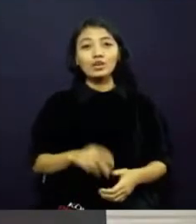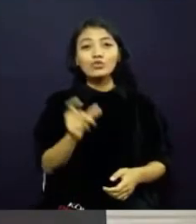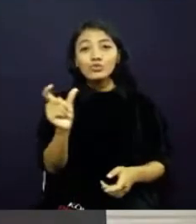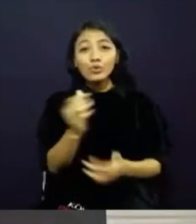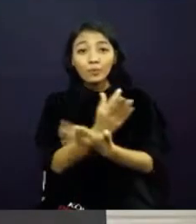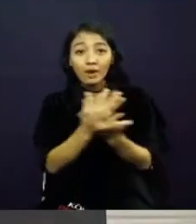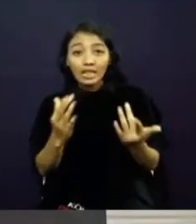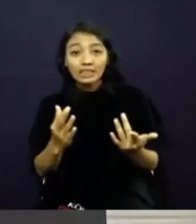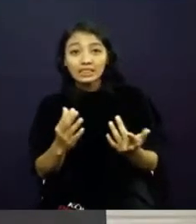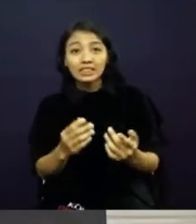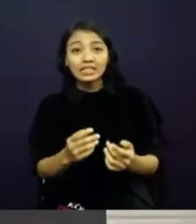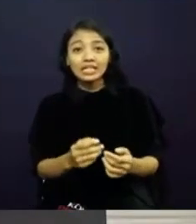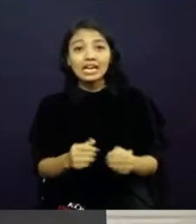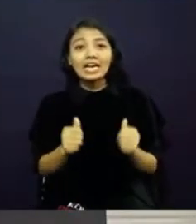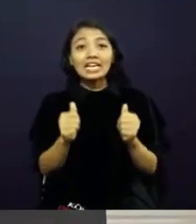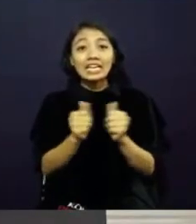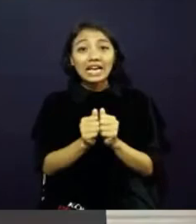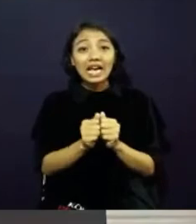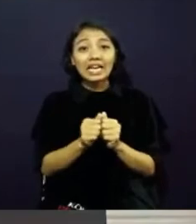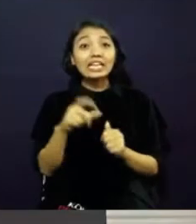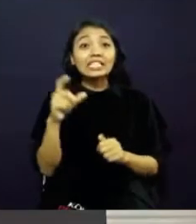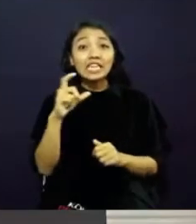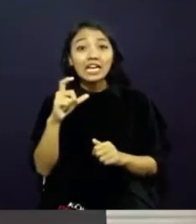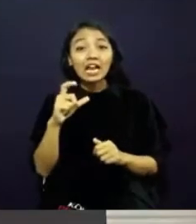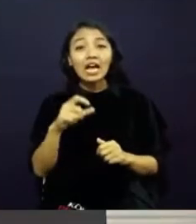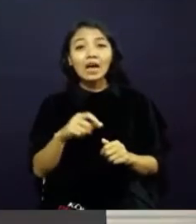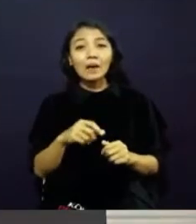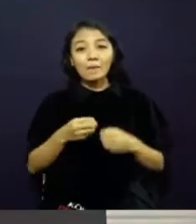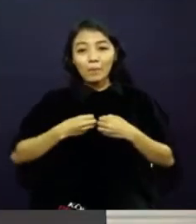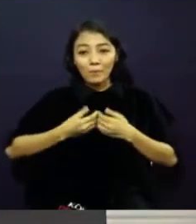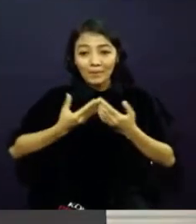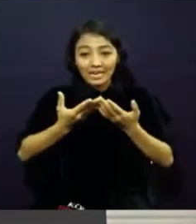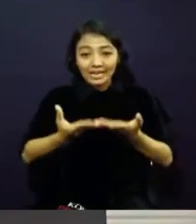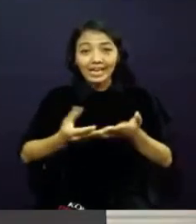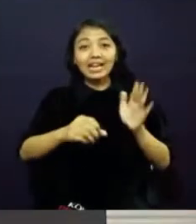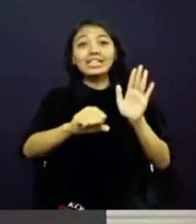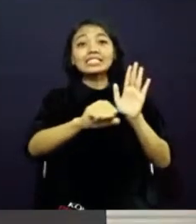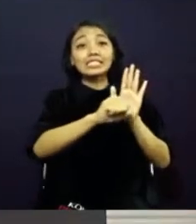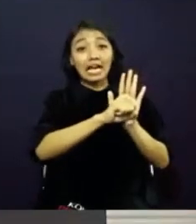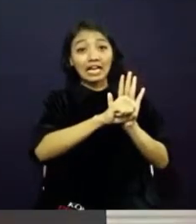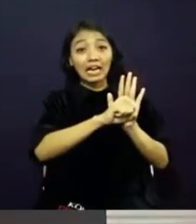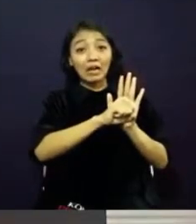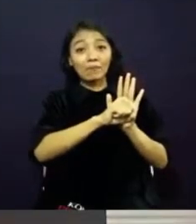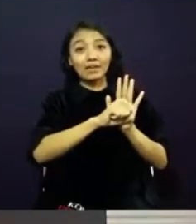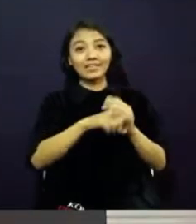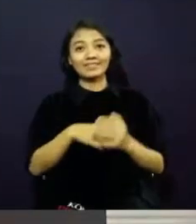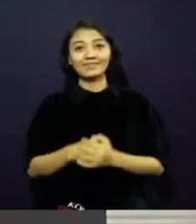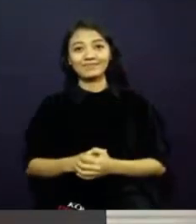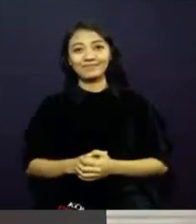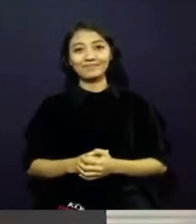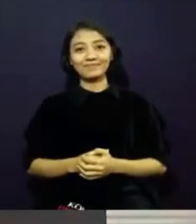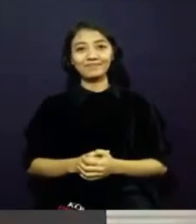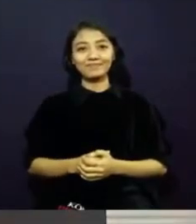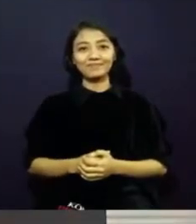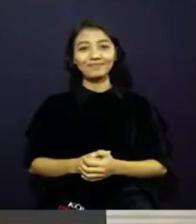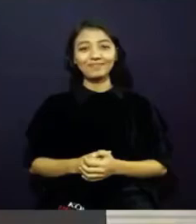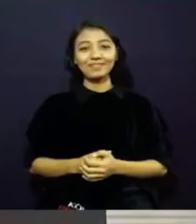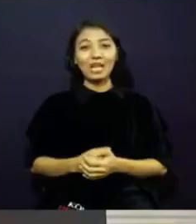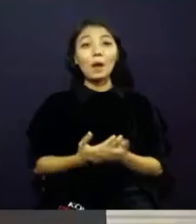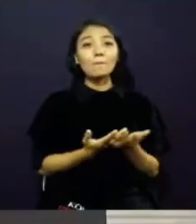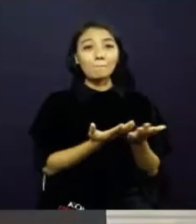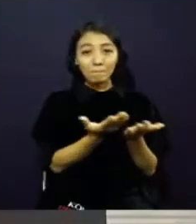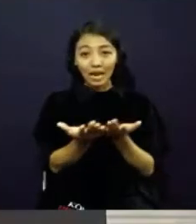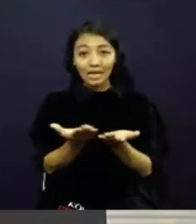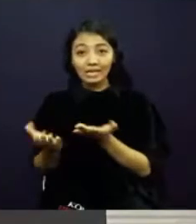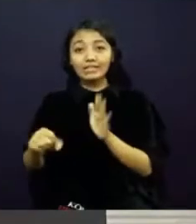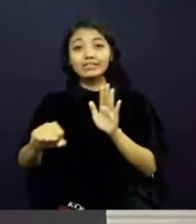terutama ekaristi melalui sakramen-sakramen itu pelayanan sakramen